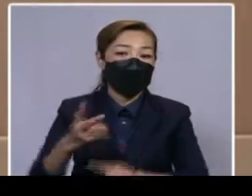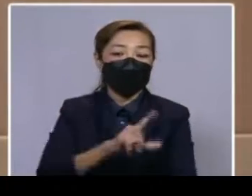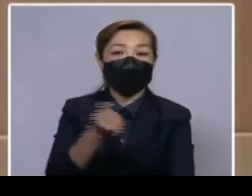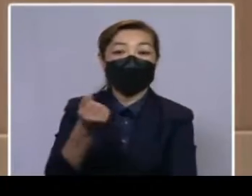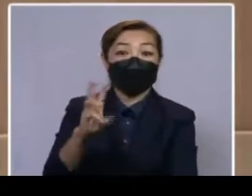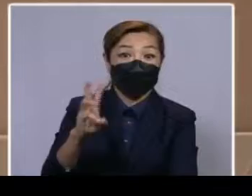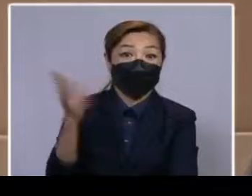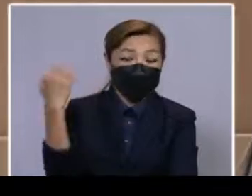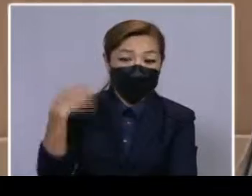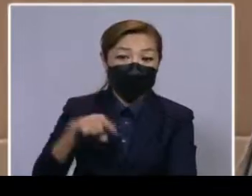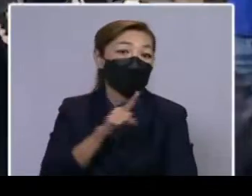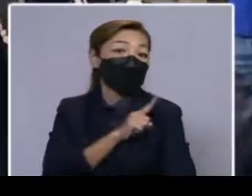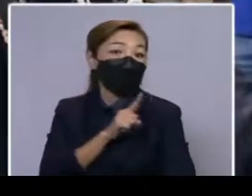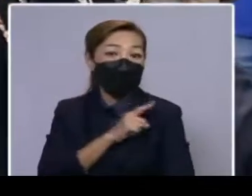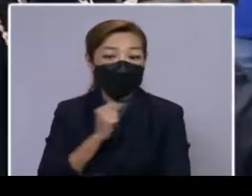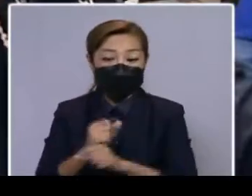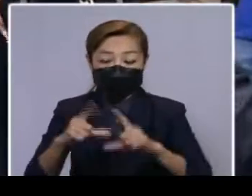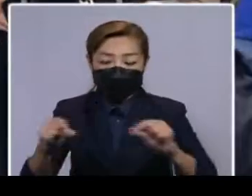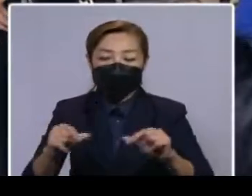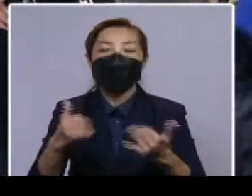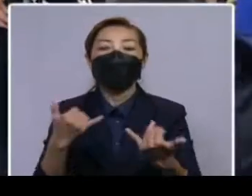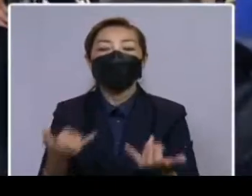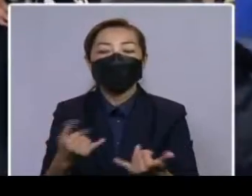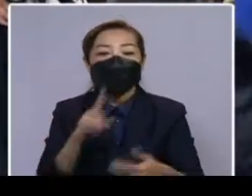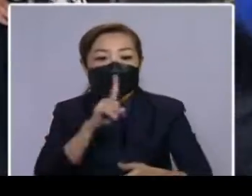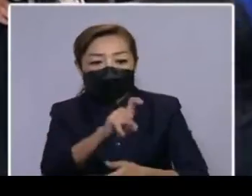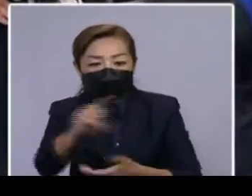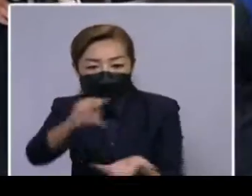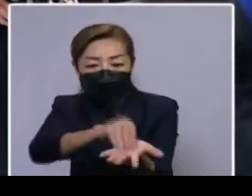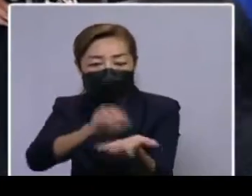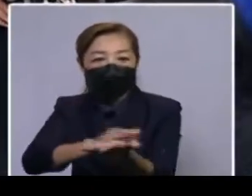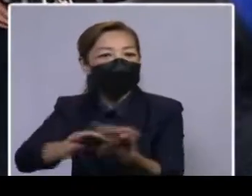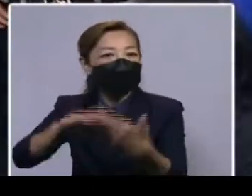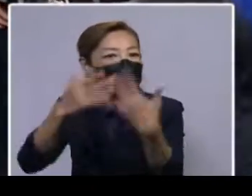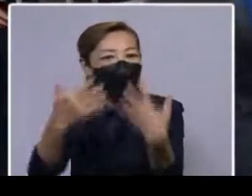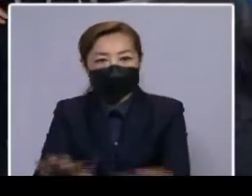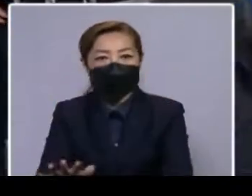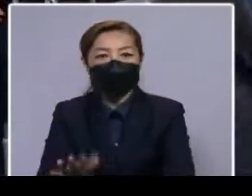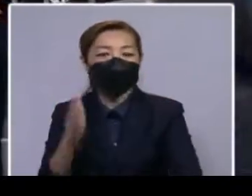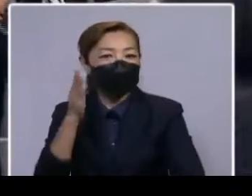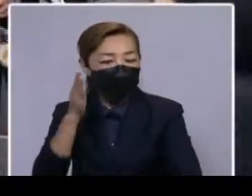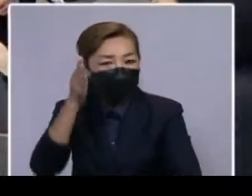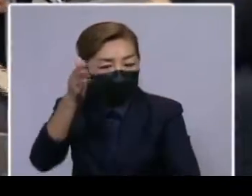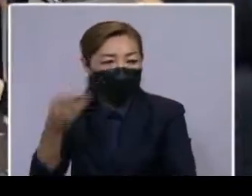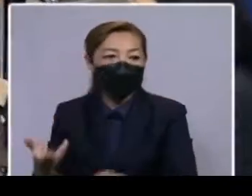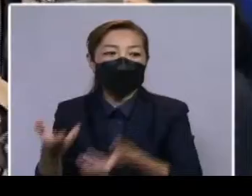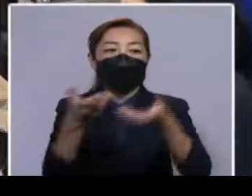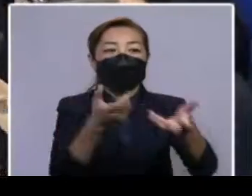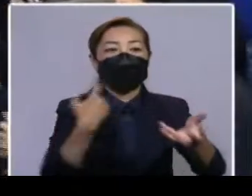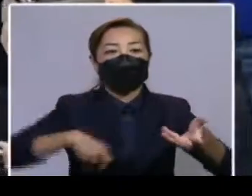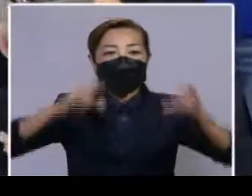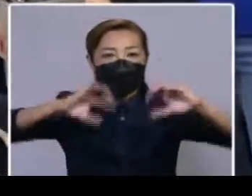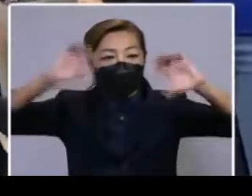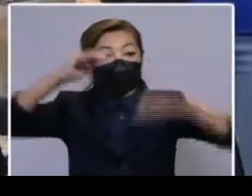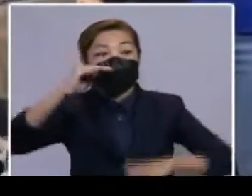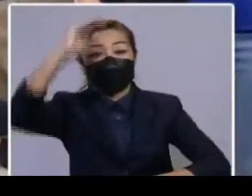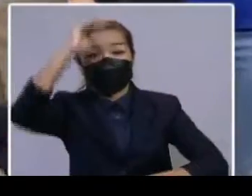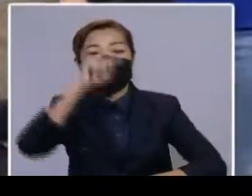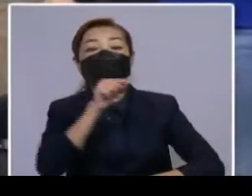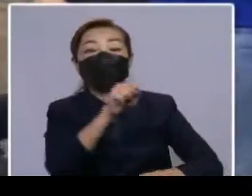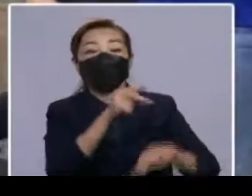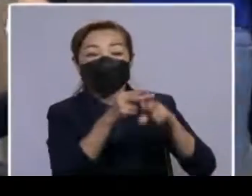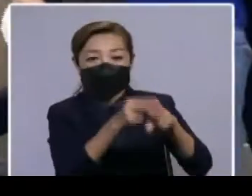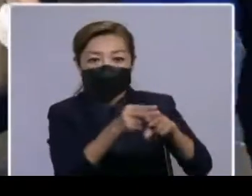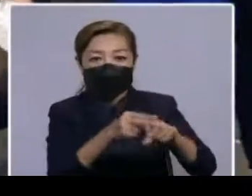ในวันนี้ถือว่าสิ้นสุดการสอบเรียบร้อยแล้วค่ะหลังจากนี้จะเป็นอำนาจของอัยการสูงสุดที่จะพิจารณา